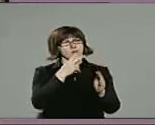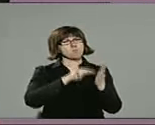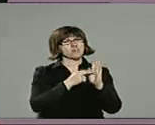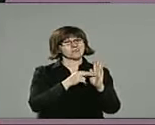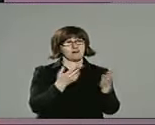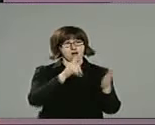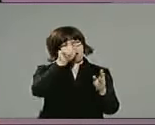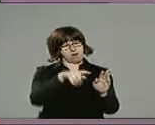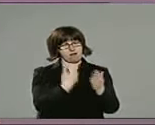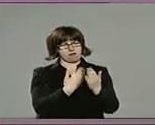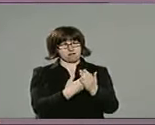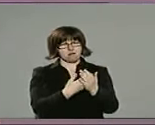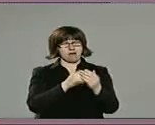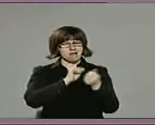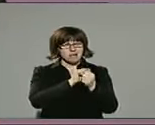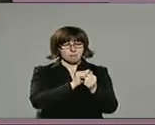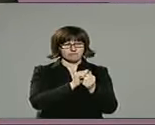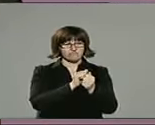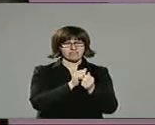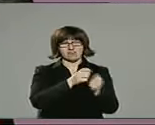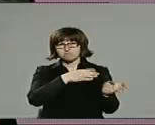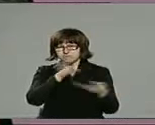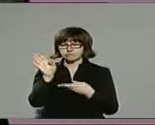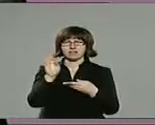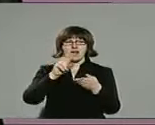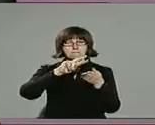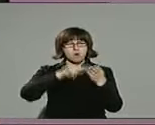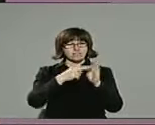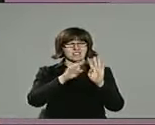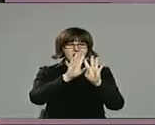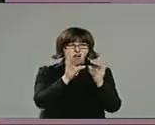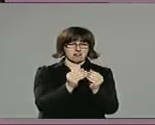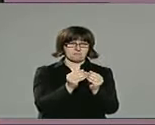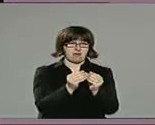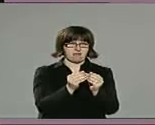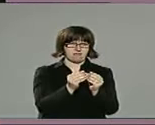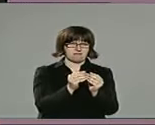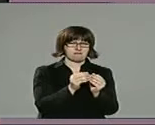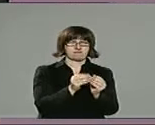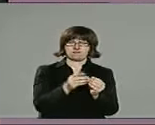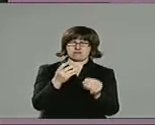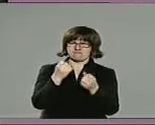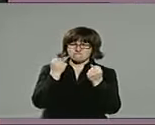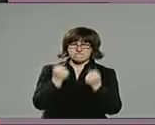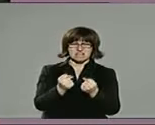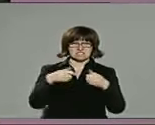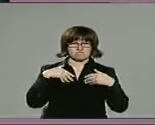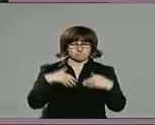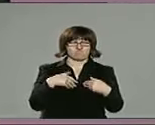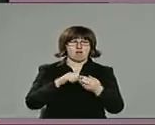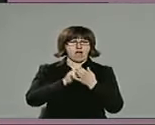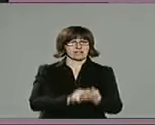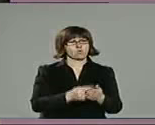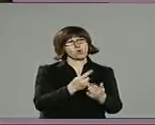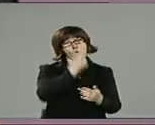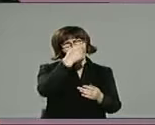Politiker. Der Kampf gegen die Abwendung von der Politik ganz allgemein, gegen den sich verfestigenden Eindruck, die da